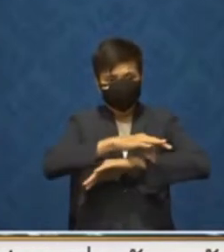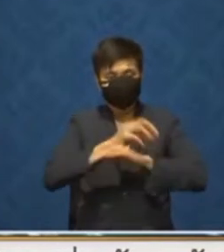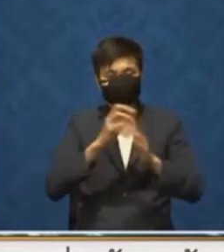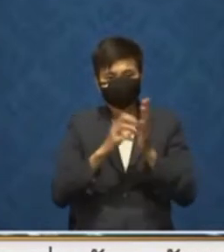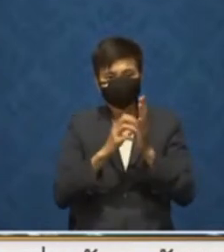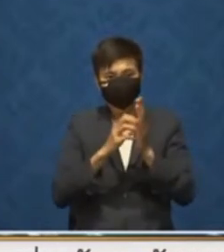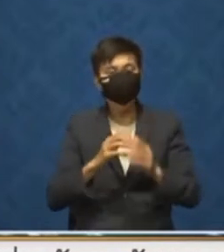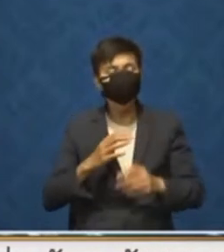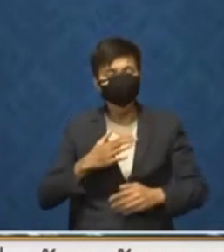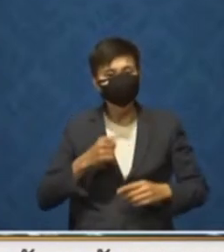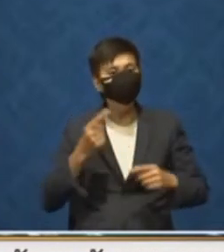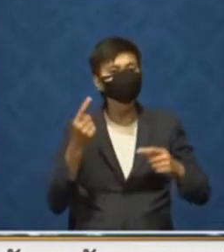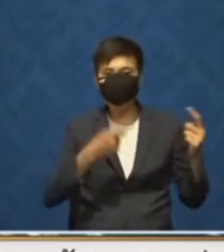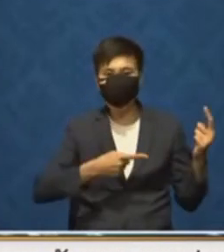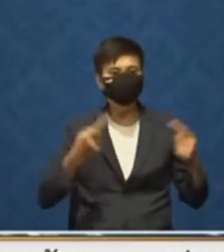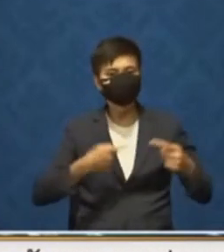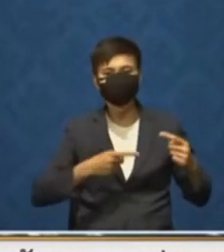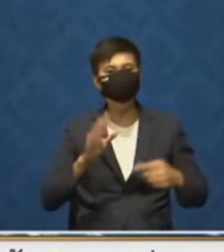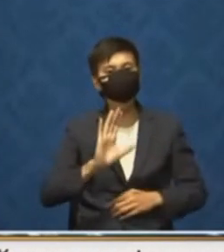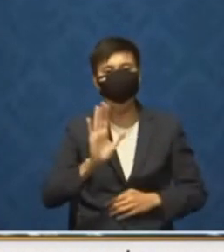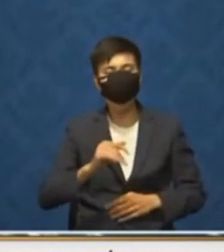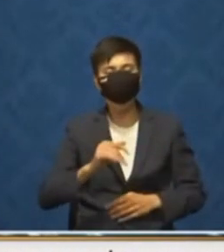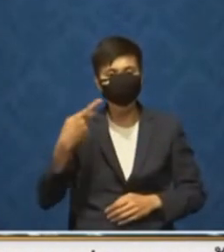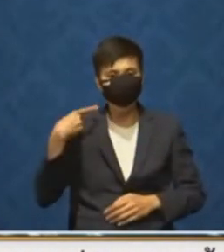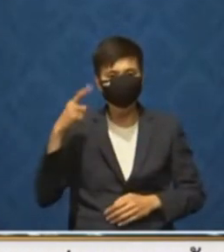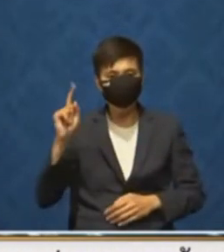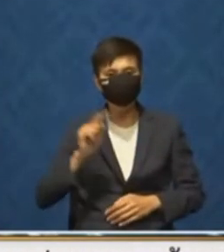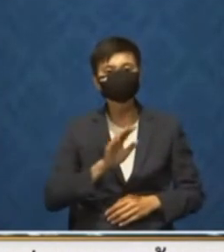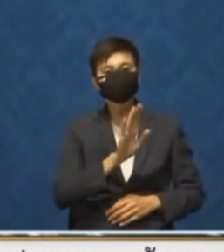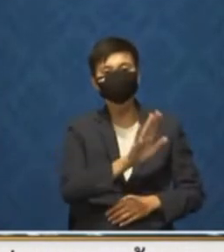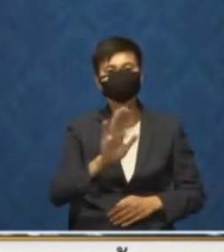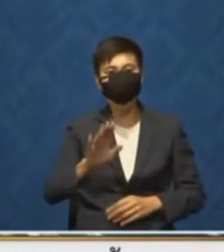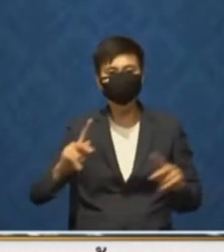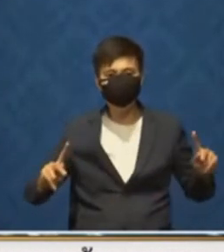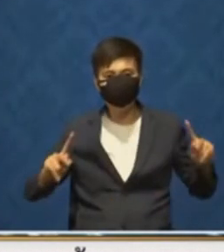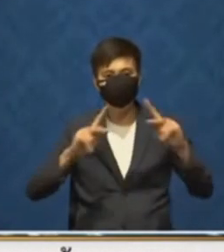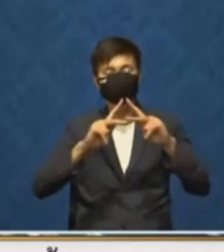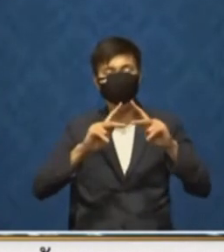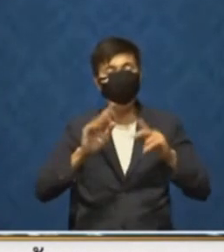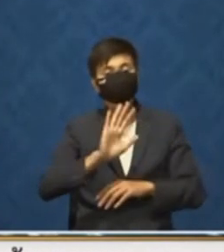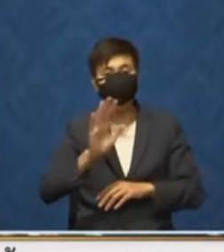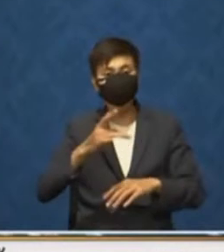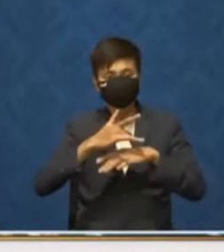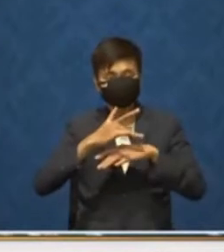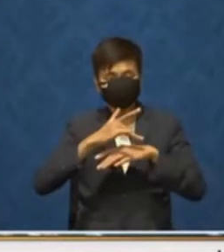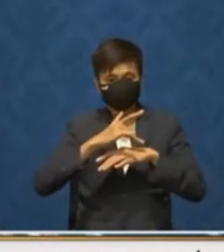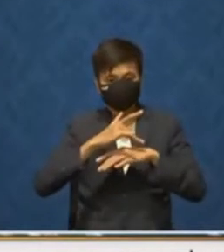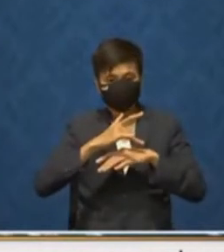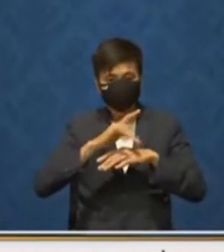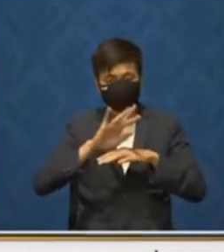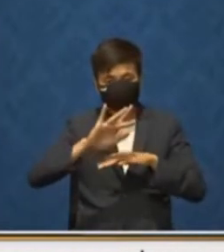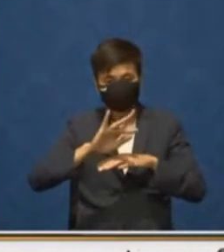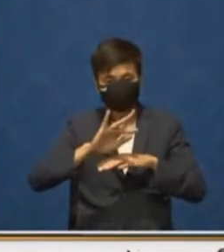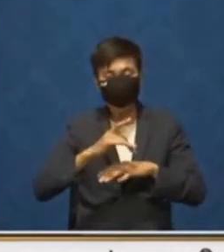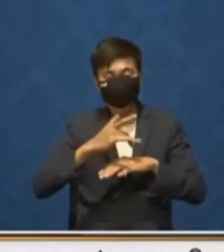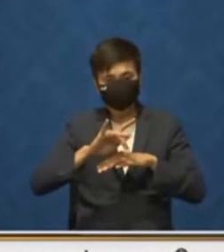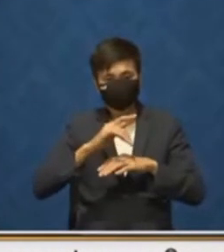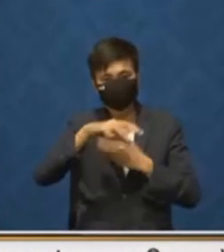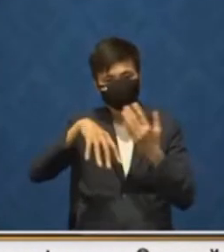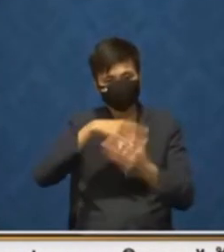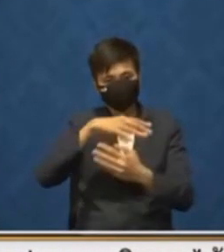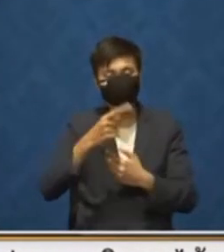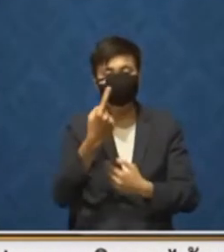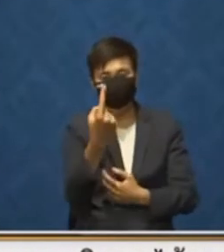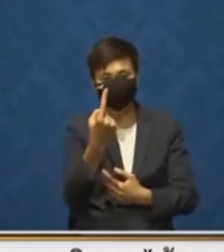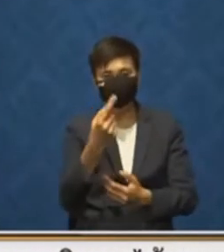กลับไปแล้วถ้าไปดูให้ละเอียดมันเป็นประโยชน์ต่อทุกกระทรวงไม่ใช่ในกระทรวงครับอย่างเดียวนะครับประเด็นที่หนึ่งไปที่ 2ว่า